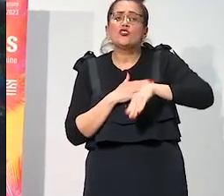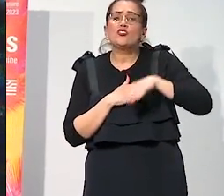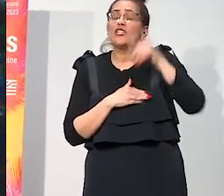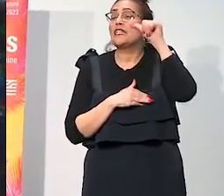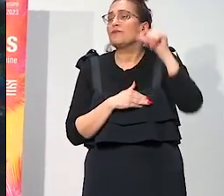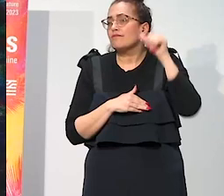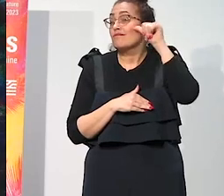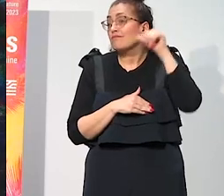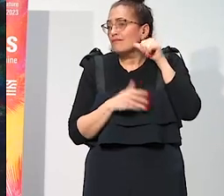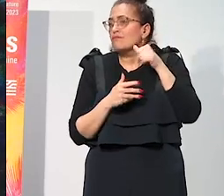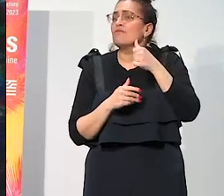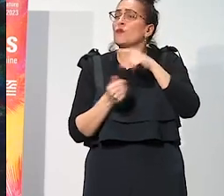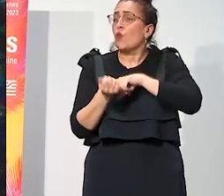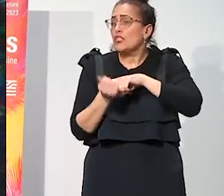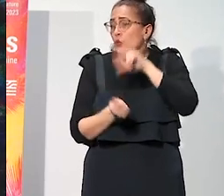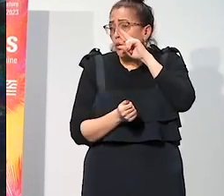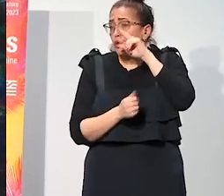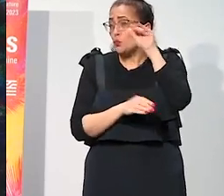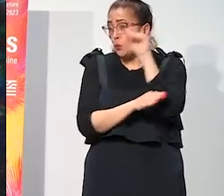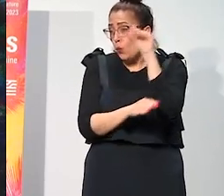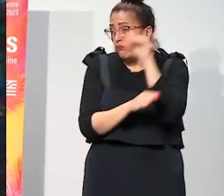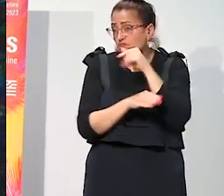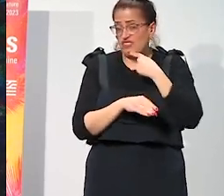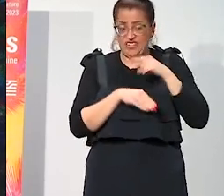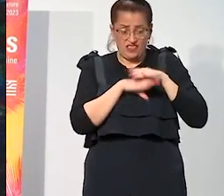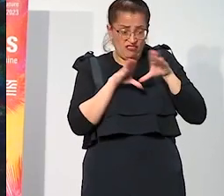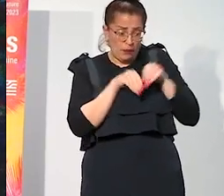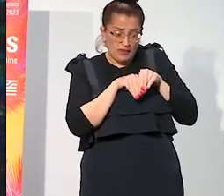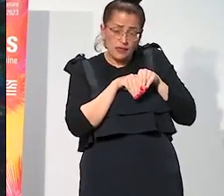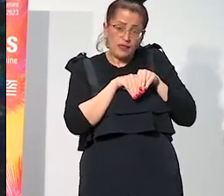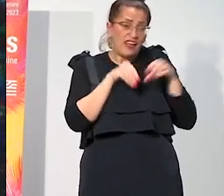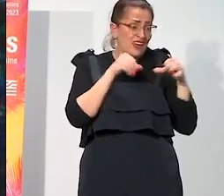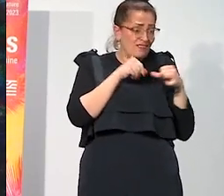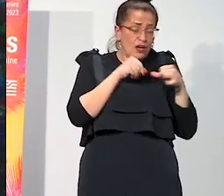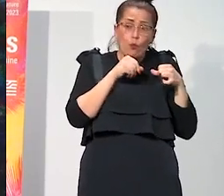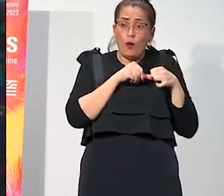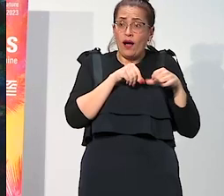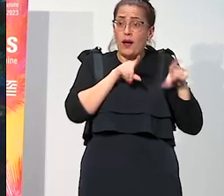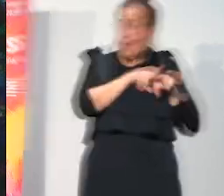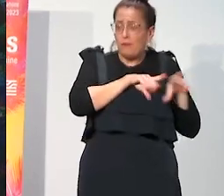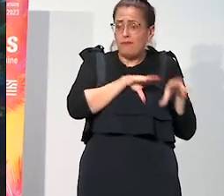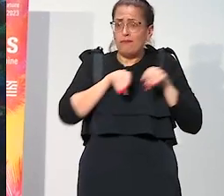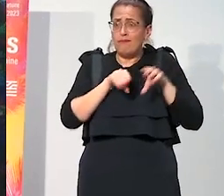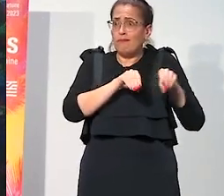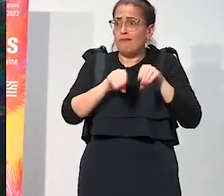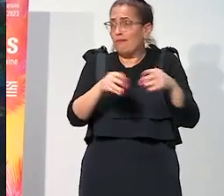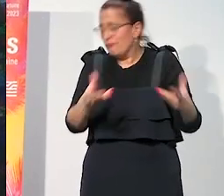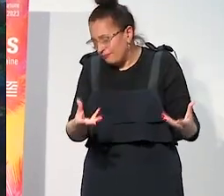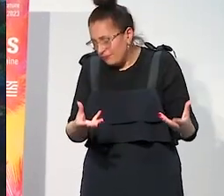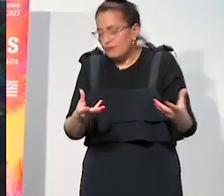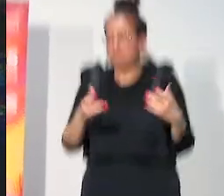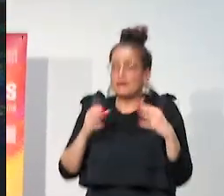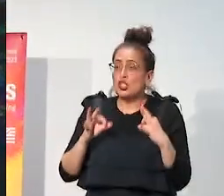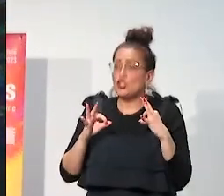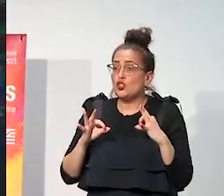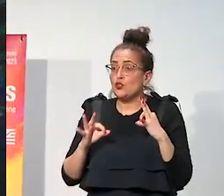et ma famille a suivi le même parcours, donc je pourrais dire que c'est ça. Et pourtant, je pense que si on part de ce